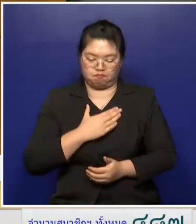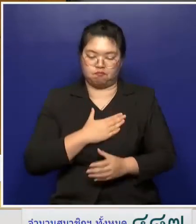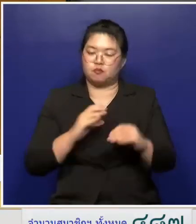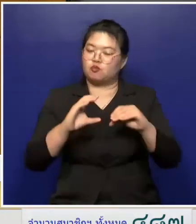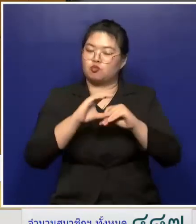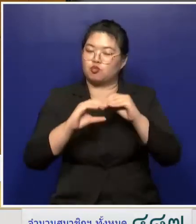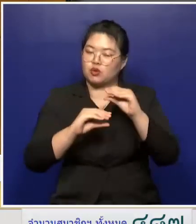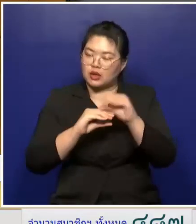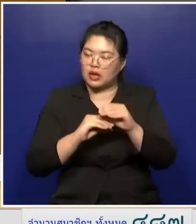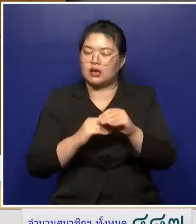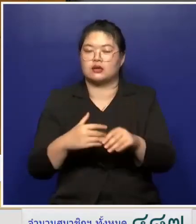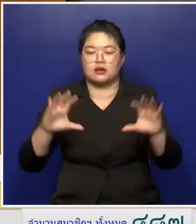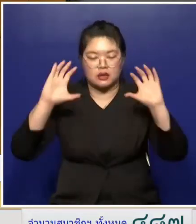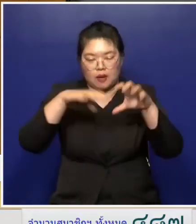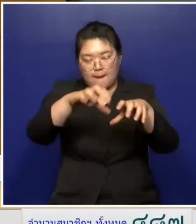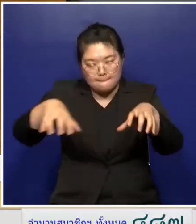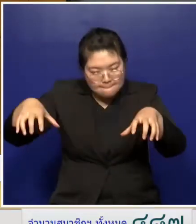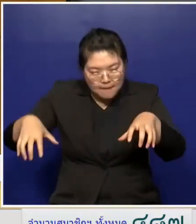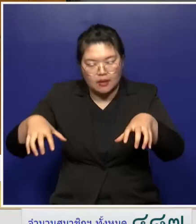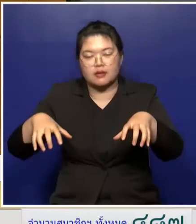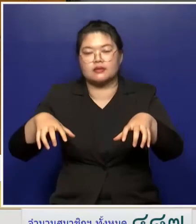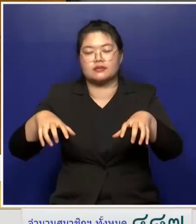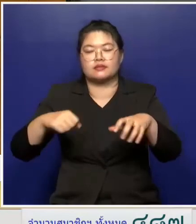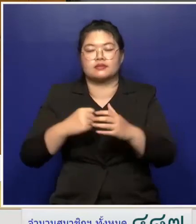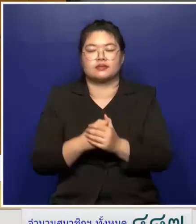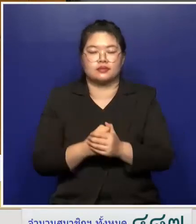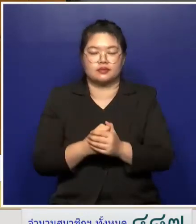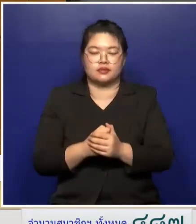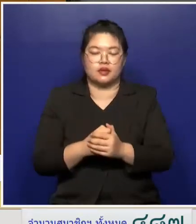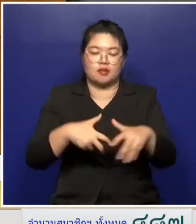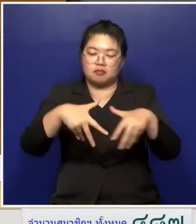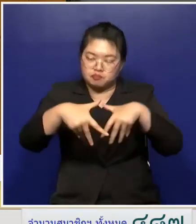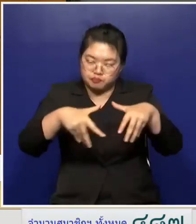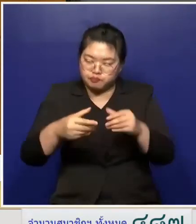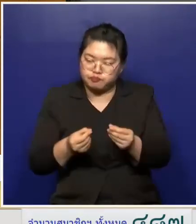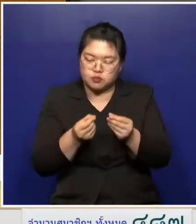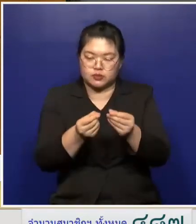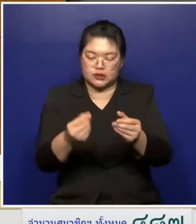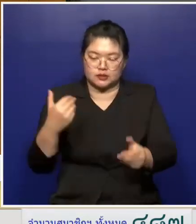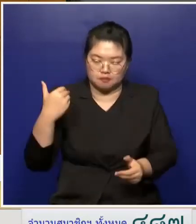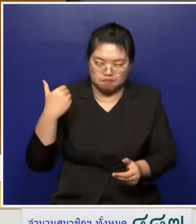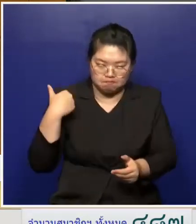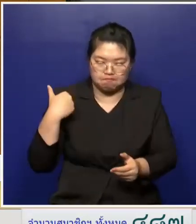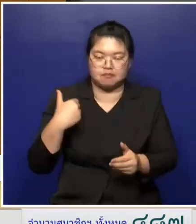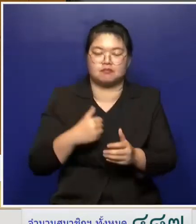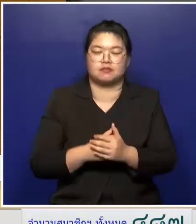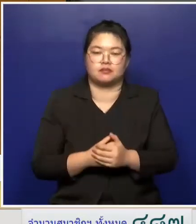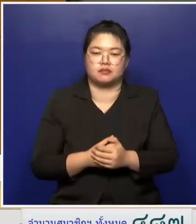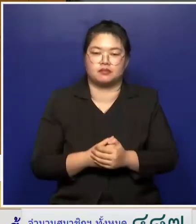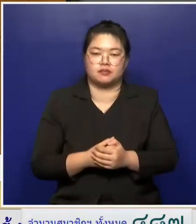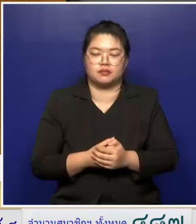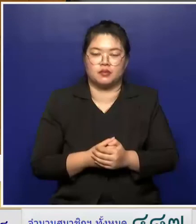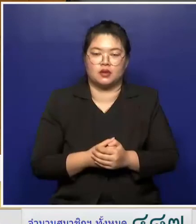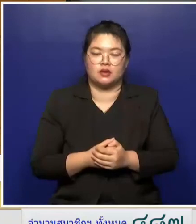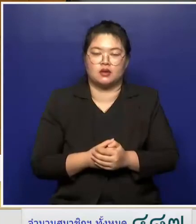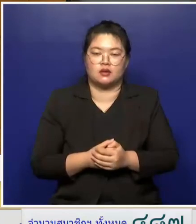หนวยงาน หนึ่โครงการเพื่ประชาชน ภายใต้โงการสารปกครองของประชาชนนะครับก็ในสวนตรนี้เนี่ย ผมให้ทุก